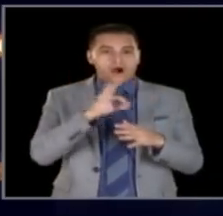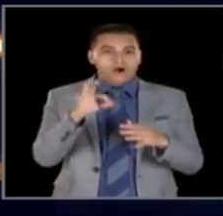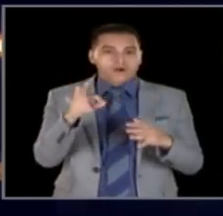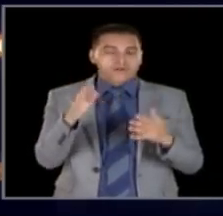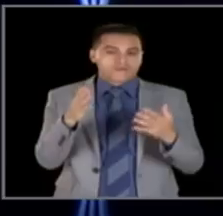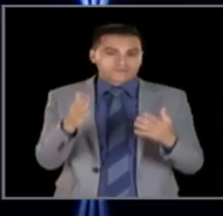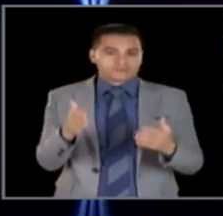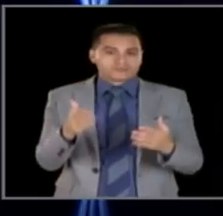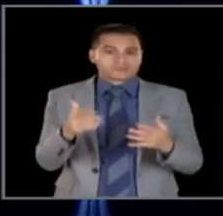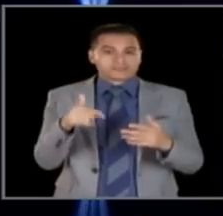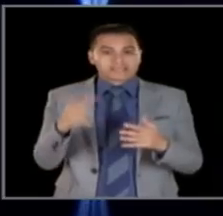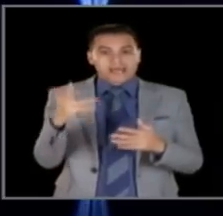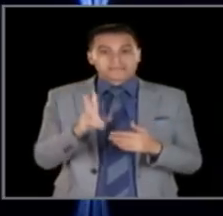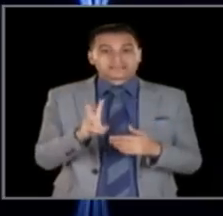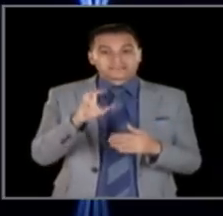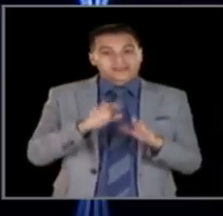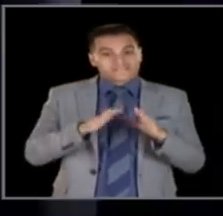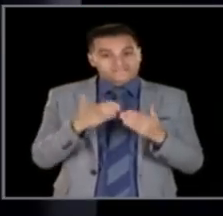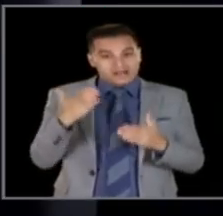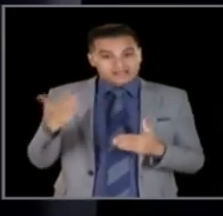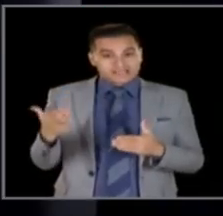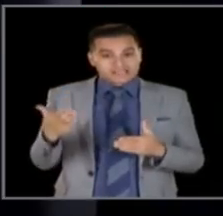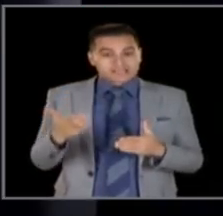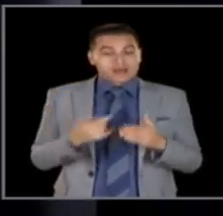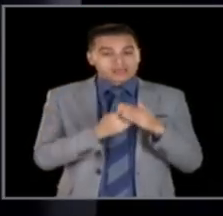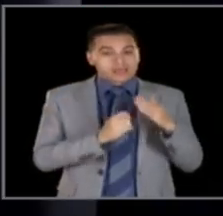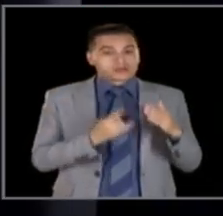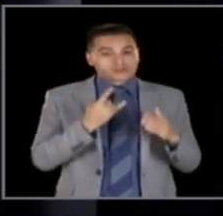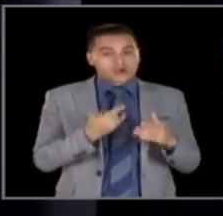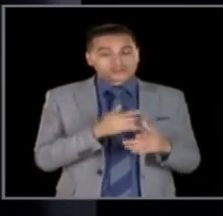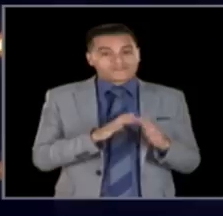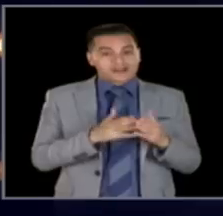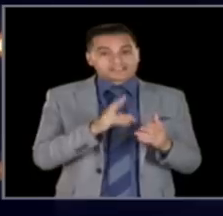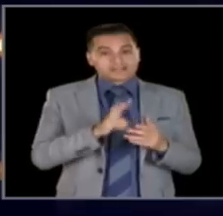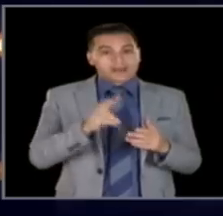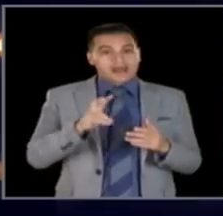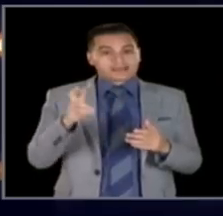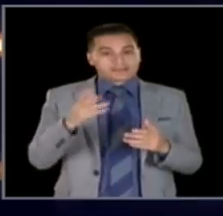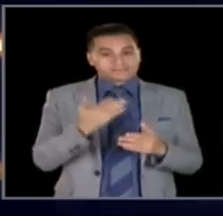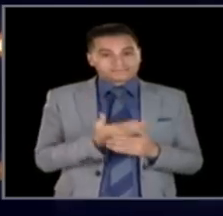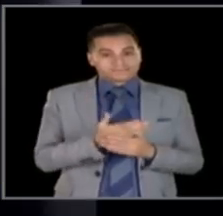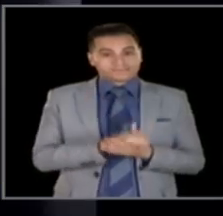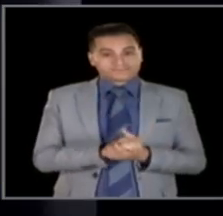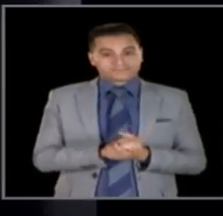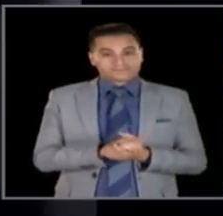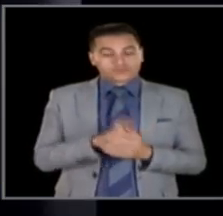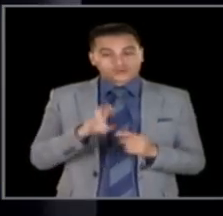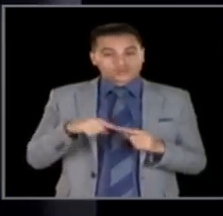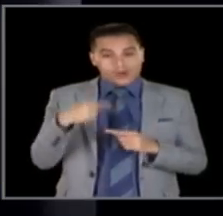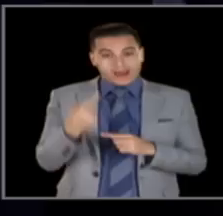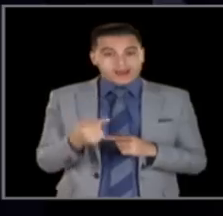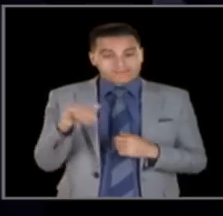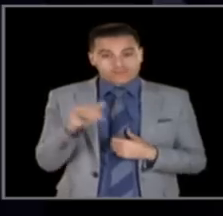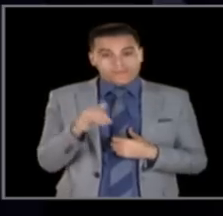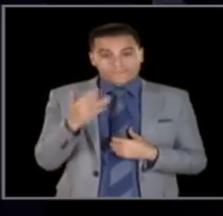التعرية. 70 فايترز ناقص 10 ثلاث سبعات. ثلاث سبعات. السؤال اللي جاي